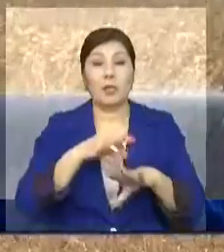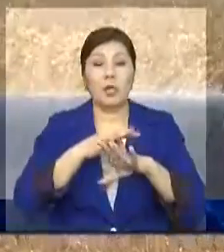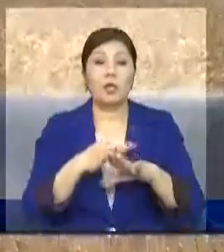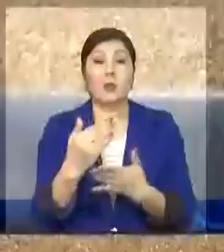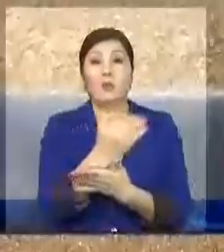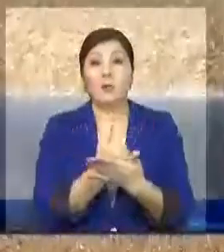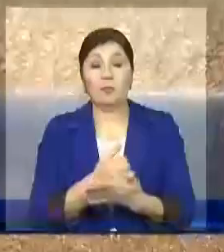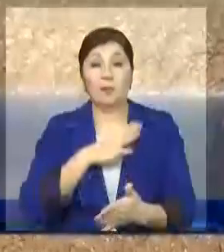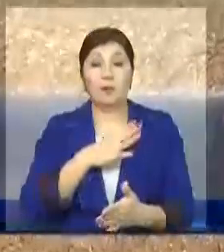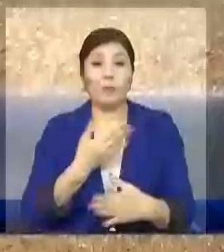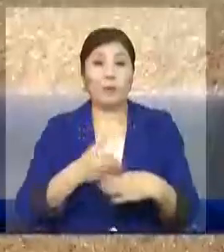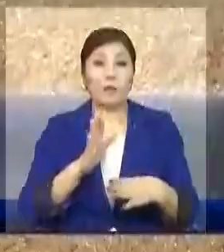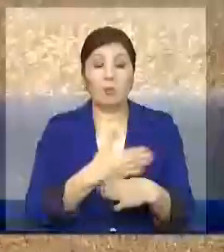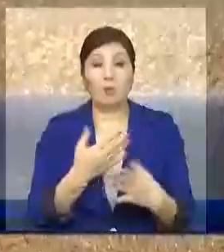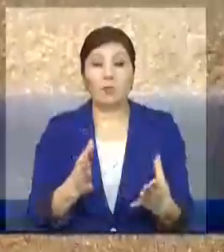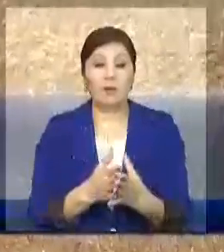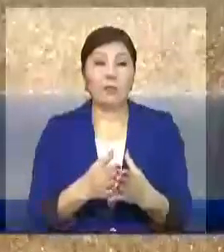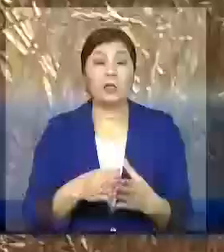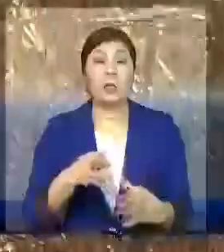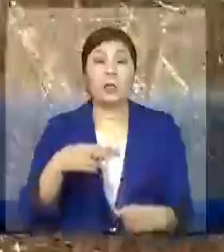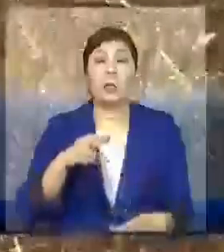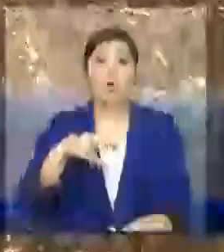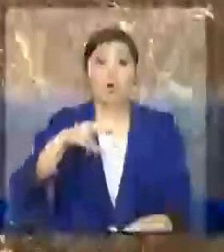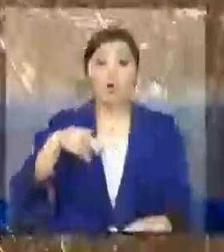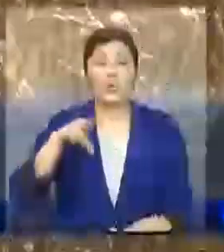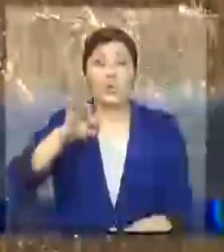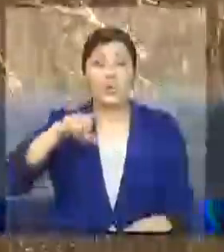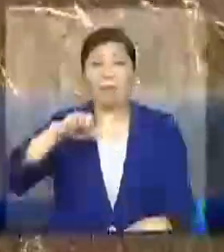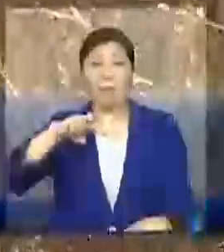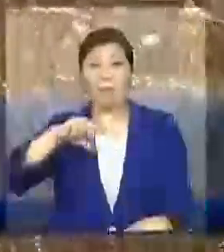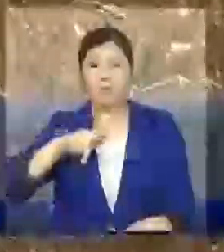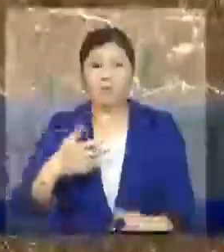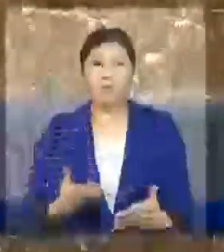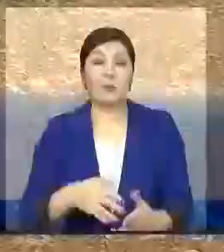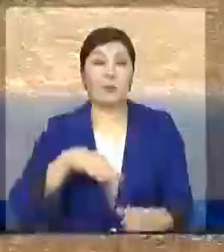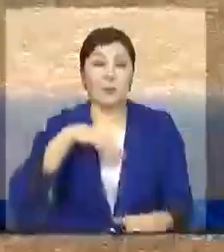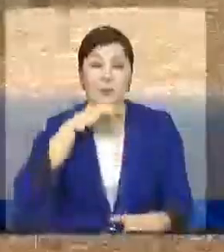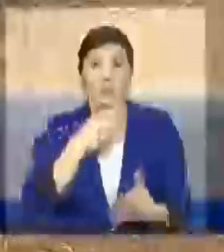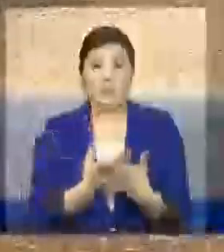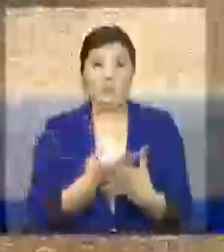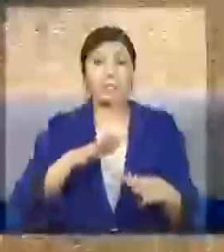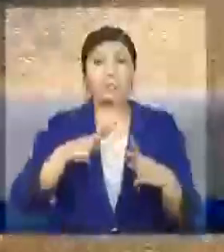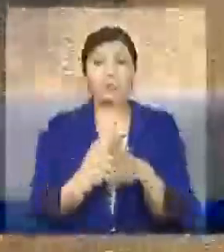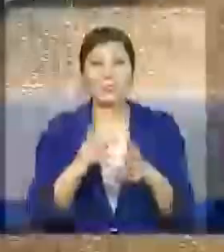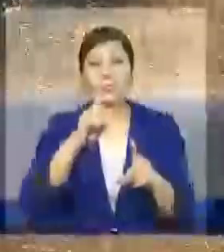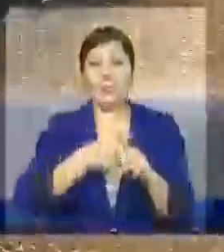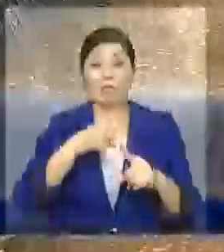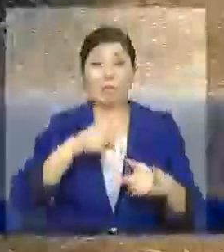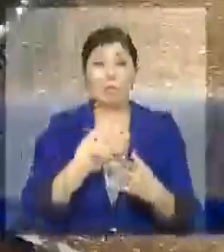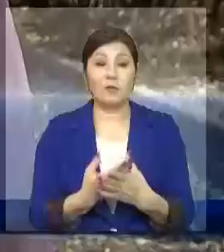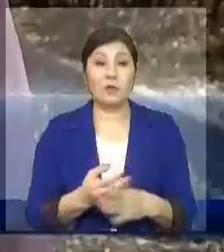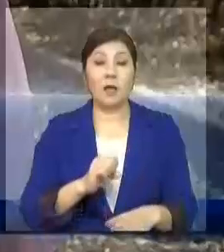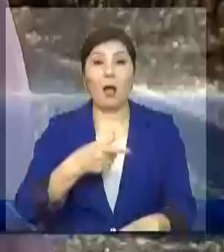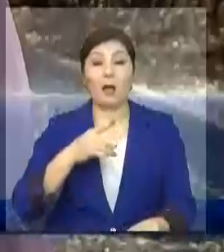уборочной кампании были выделены необходимые объемы дизельного топлива. Кроме того, мобилизовано достаточное количество сельскохозяйственной техники и агрегатов.